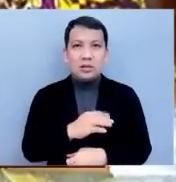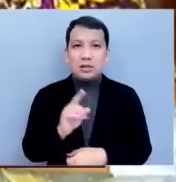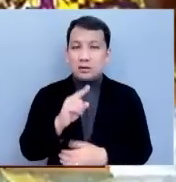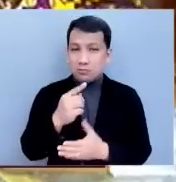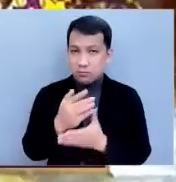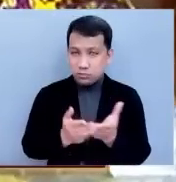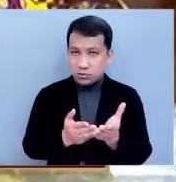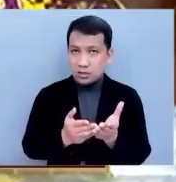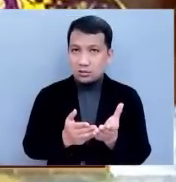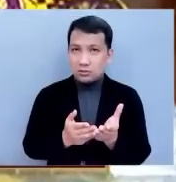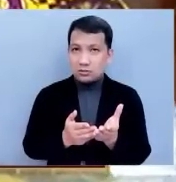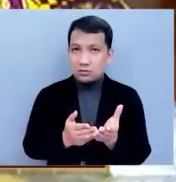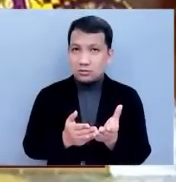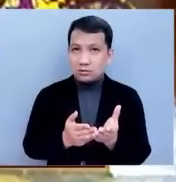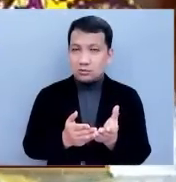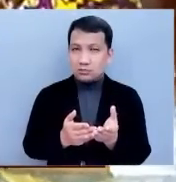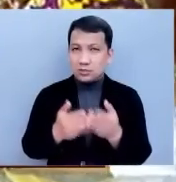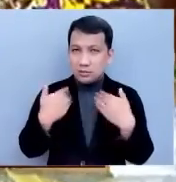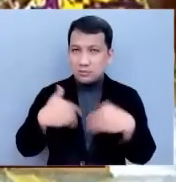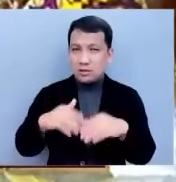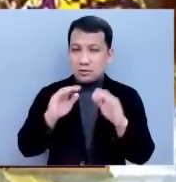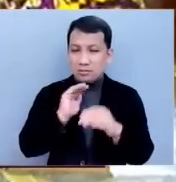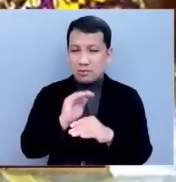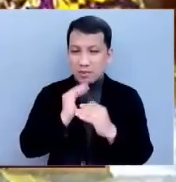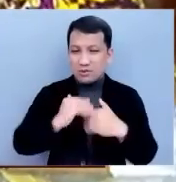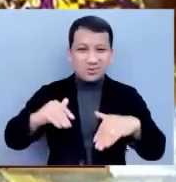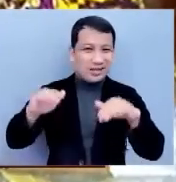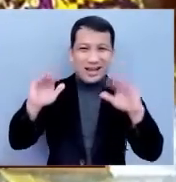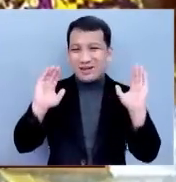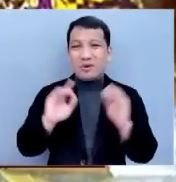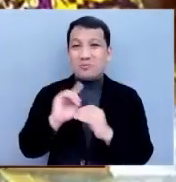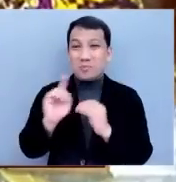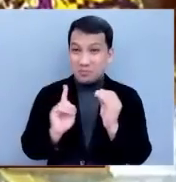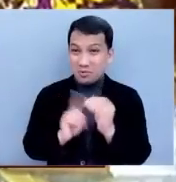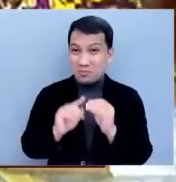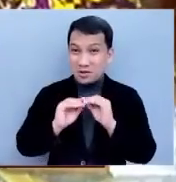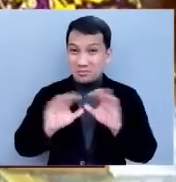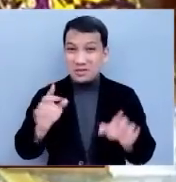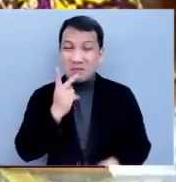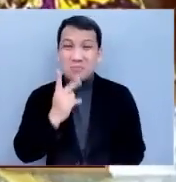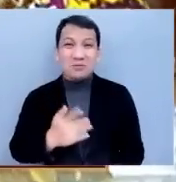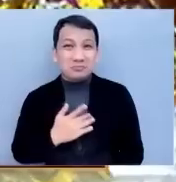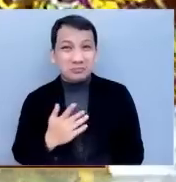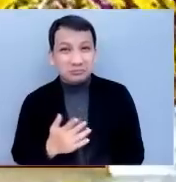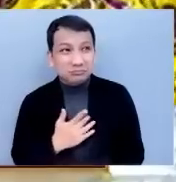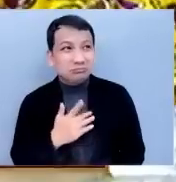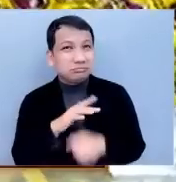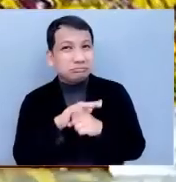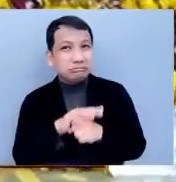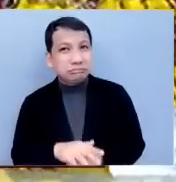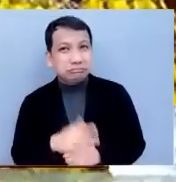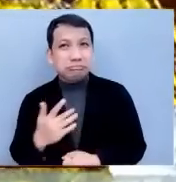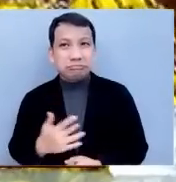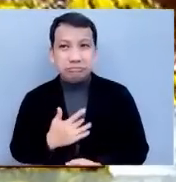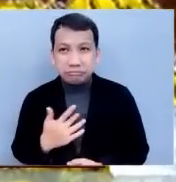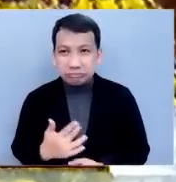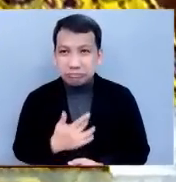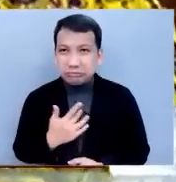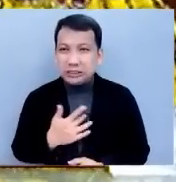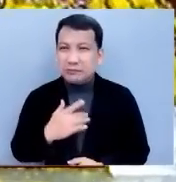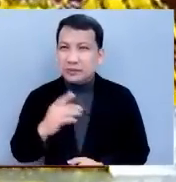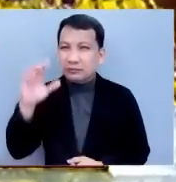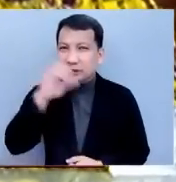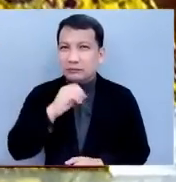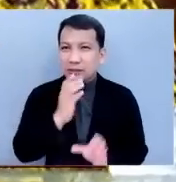being having a burnout syndrome. Rather, yung nagkakaroon na rin ng feelings of depression or nagkakaroon ng mixed anxiety and